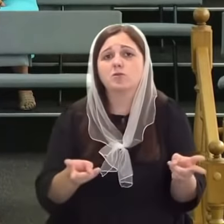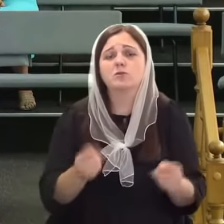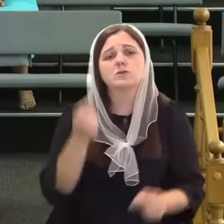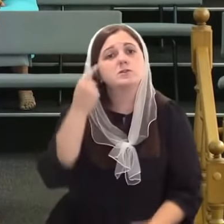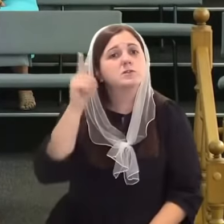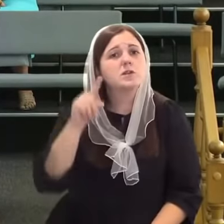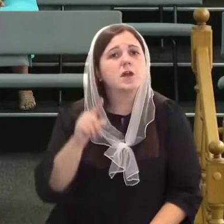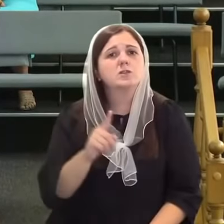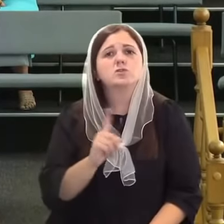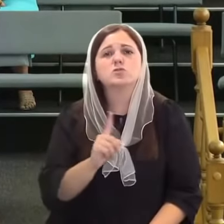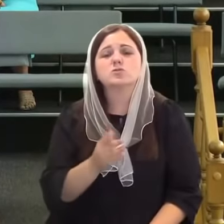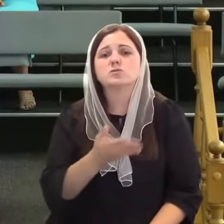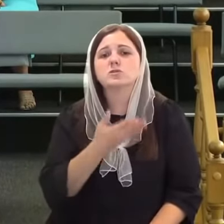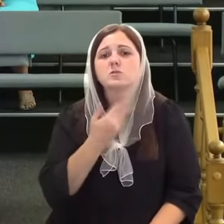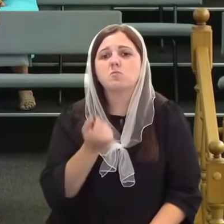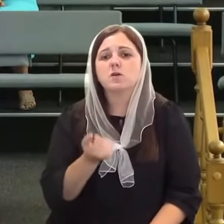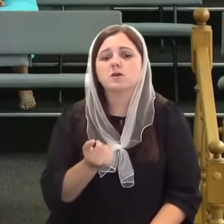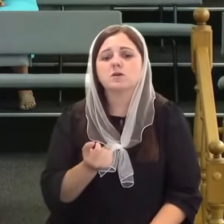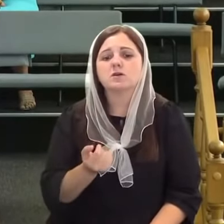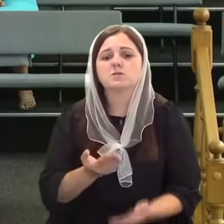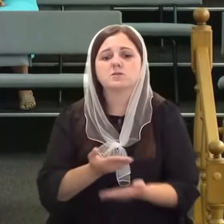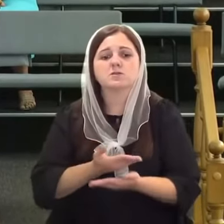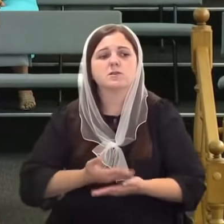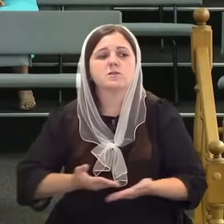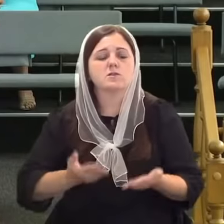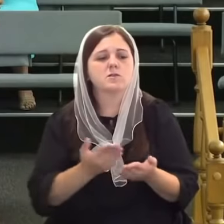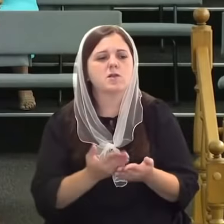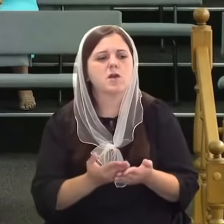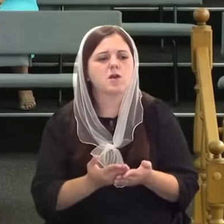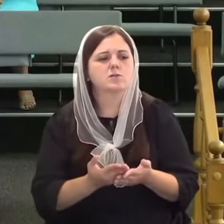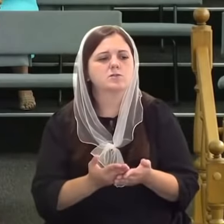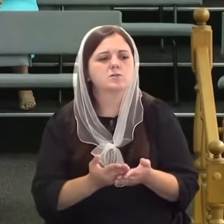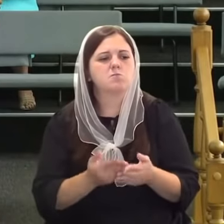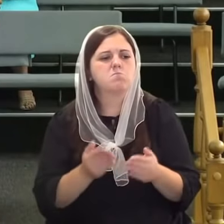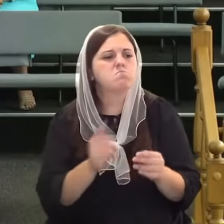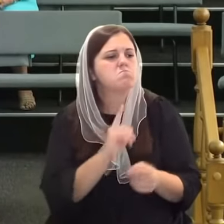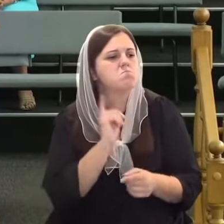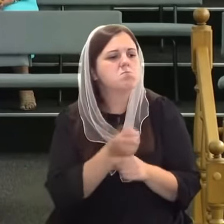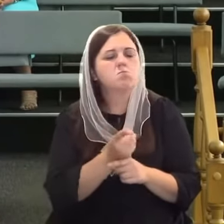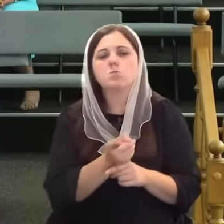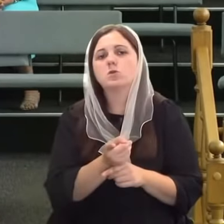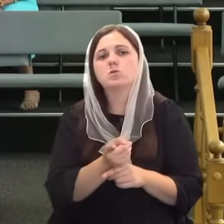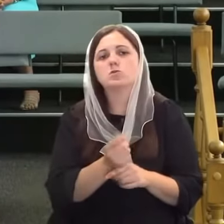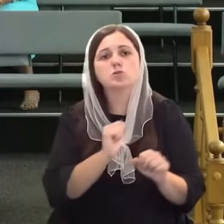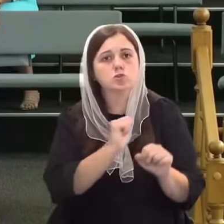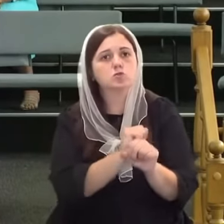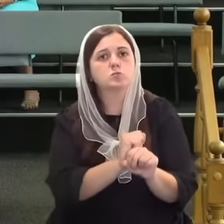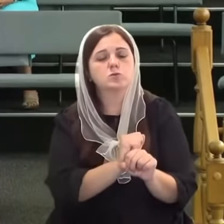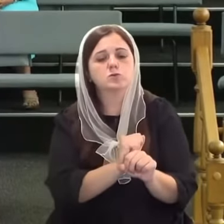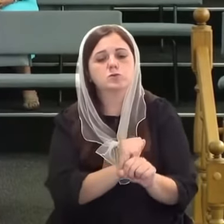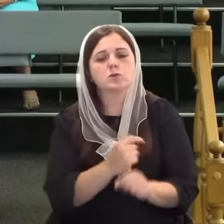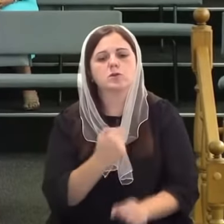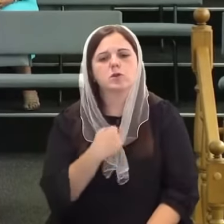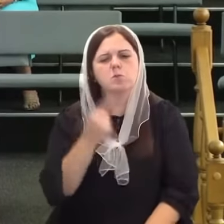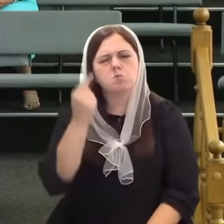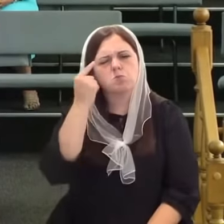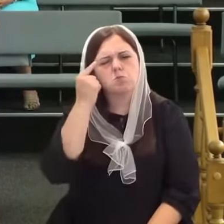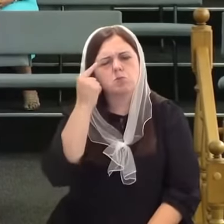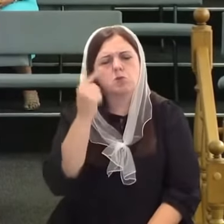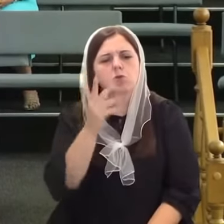Знали, что некому за нас возвысить голос. Я не раз помню, когда мы ложились спать,